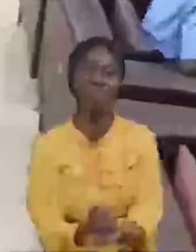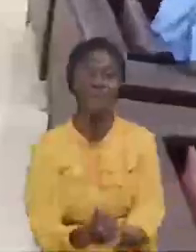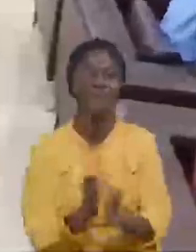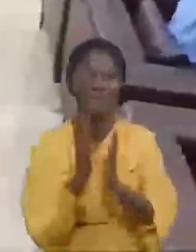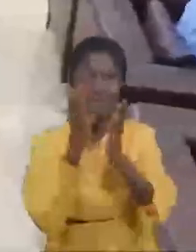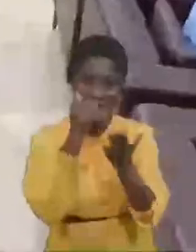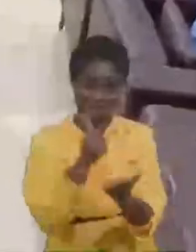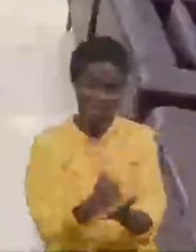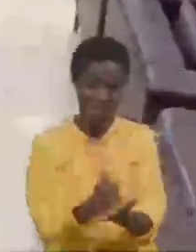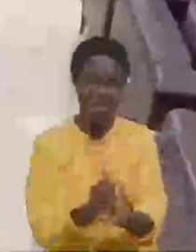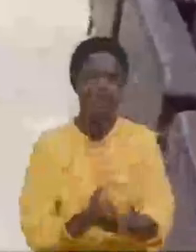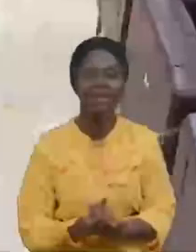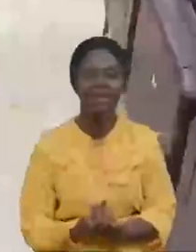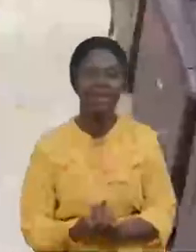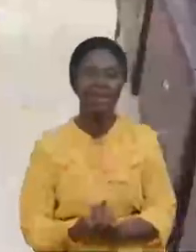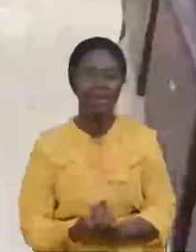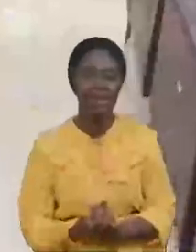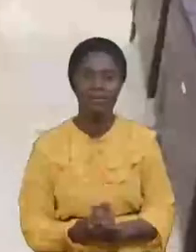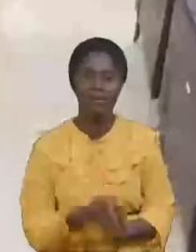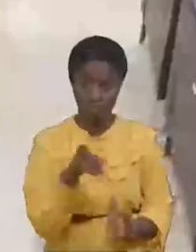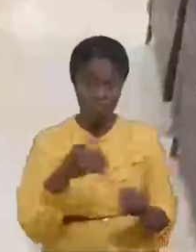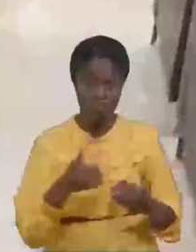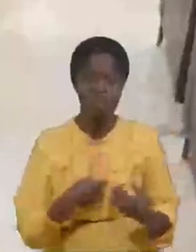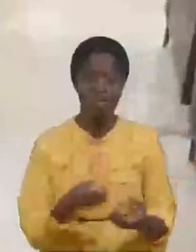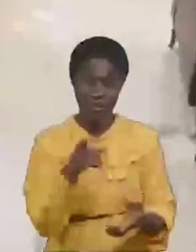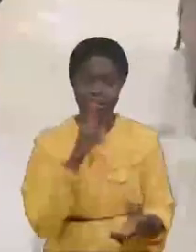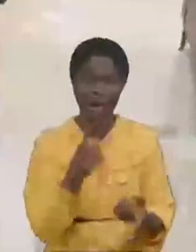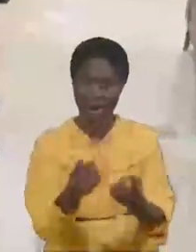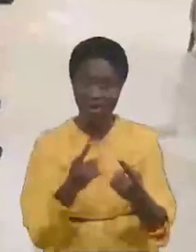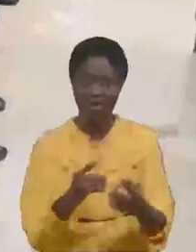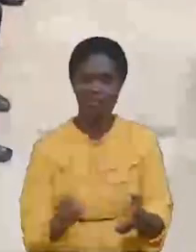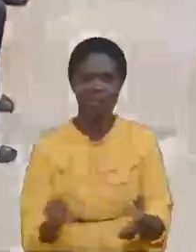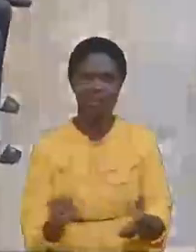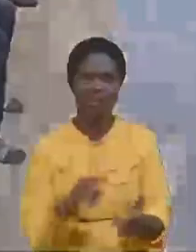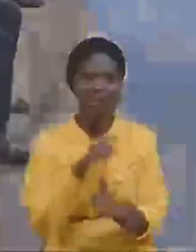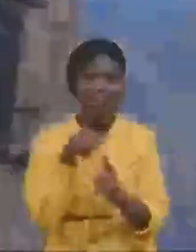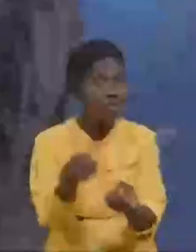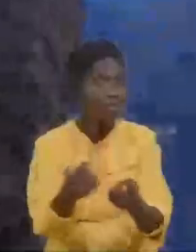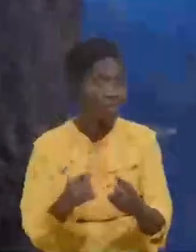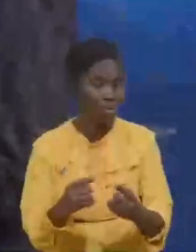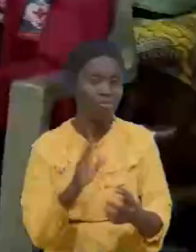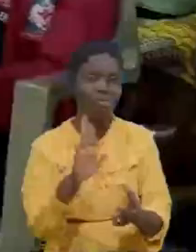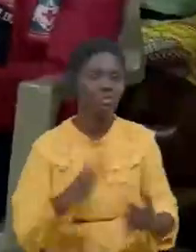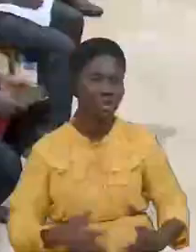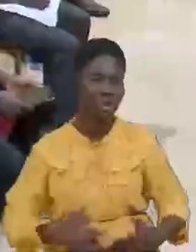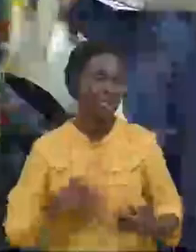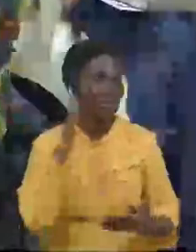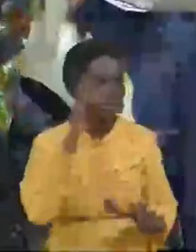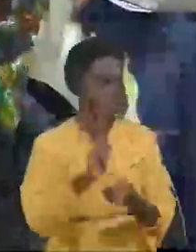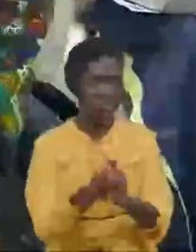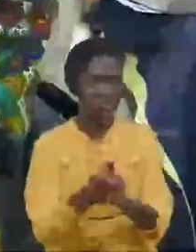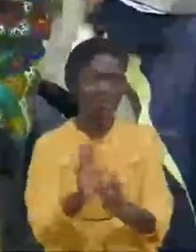Amen. Vous allez venir. Et lorsque vous venez, votre vie changera.